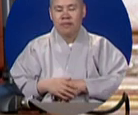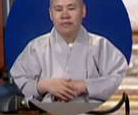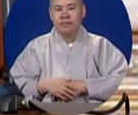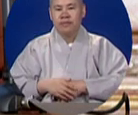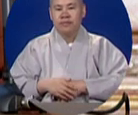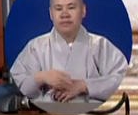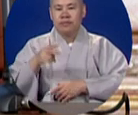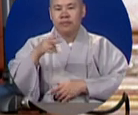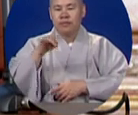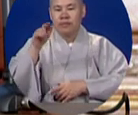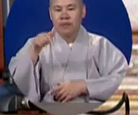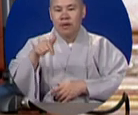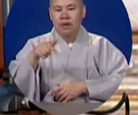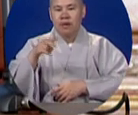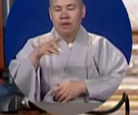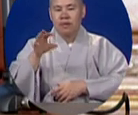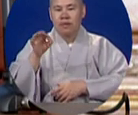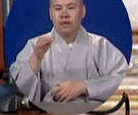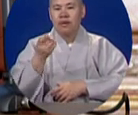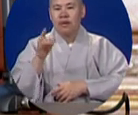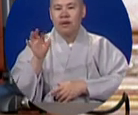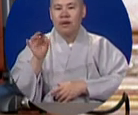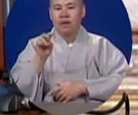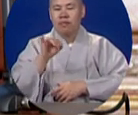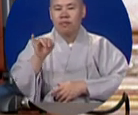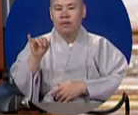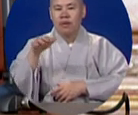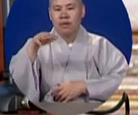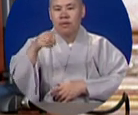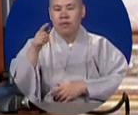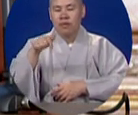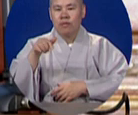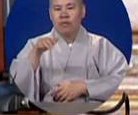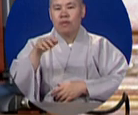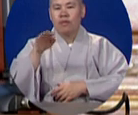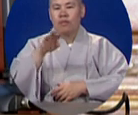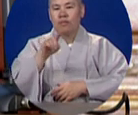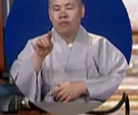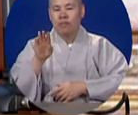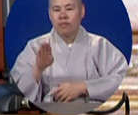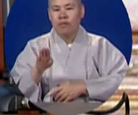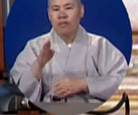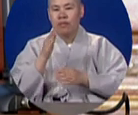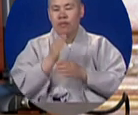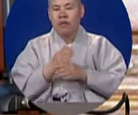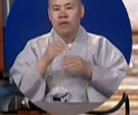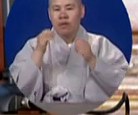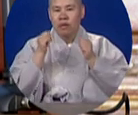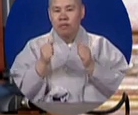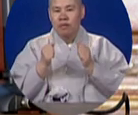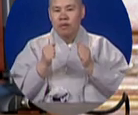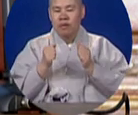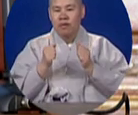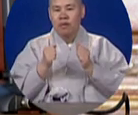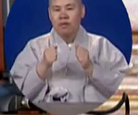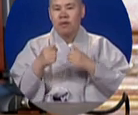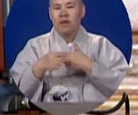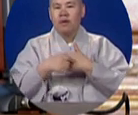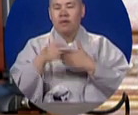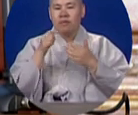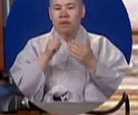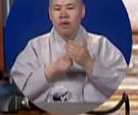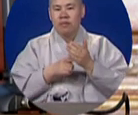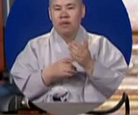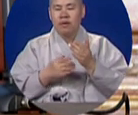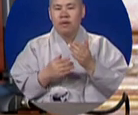색성 향미 촉 법에 머물러서 마음을